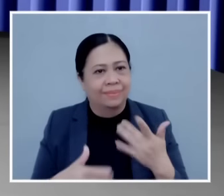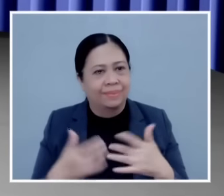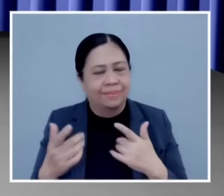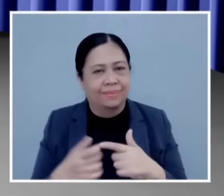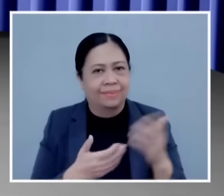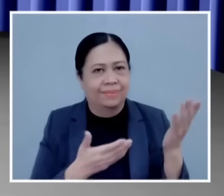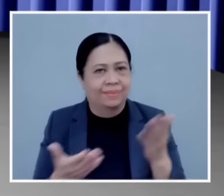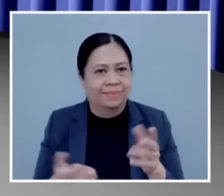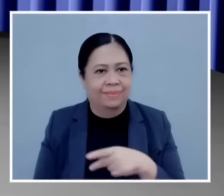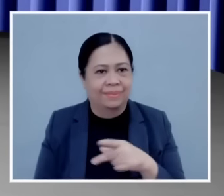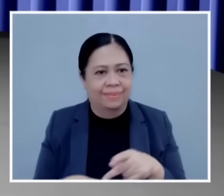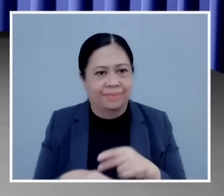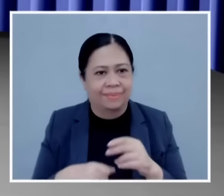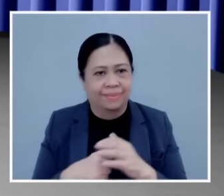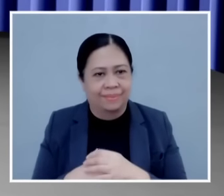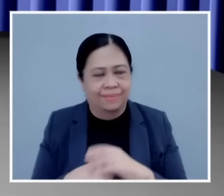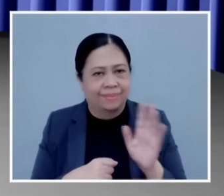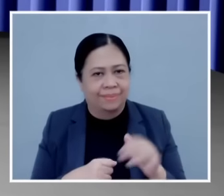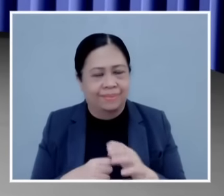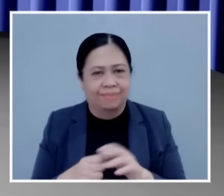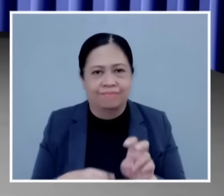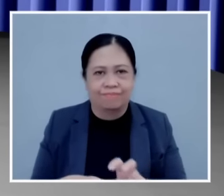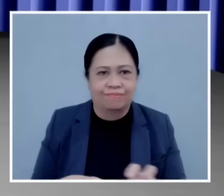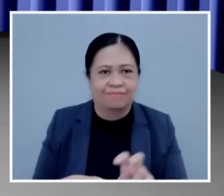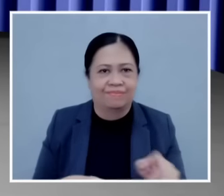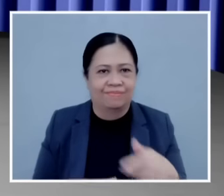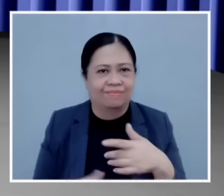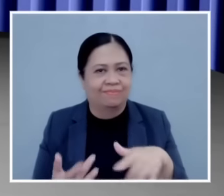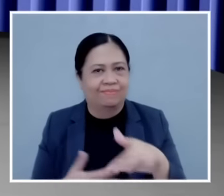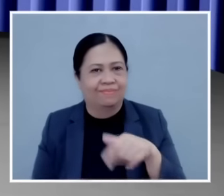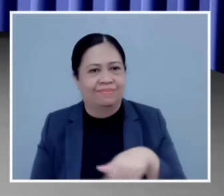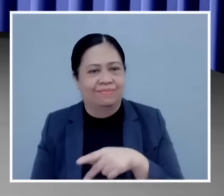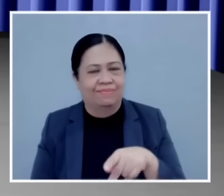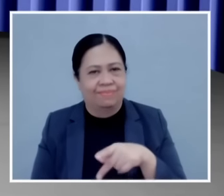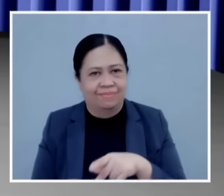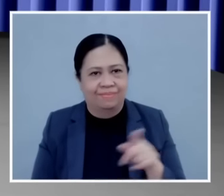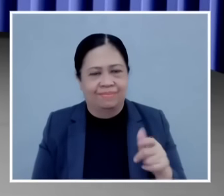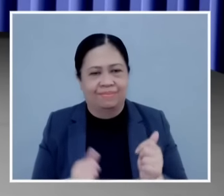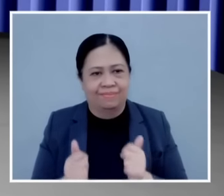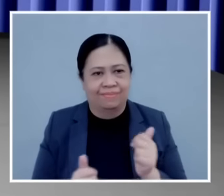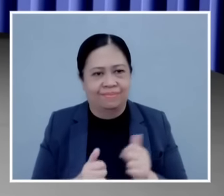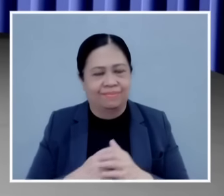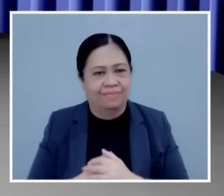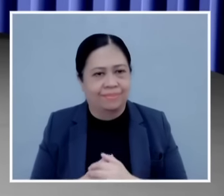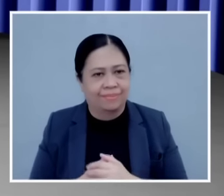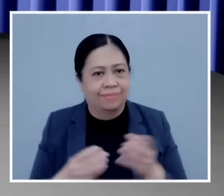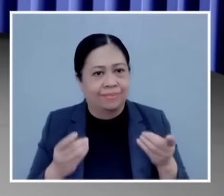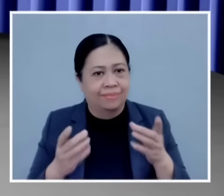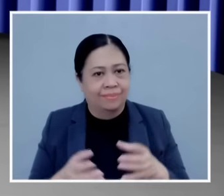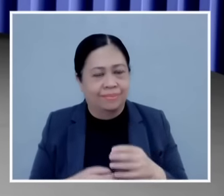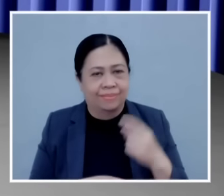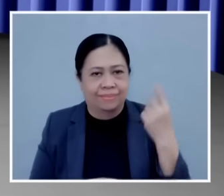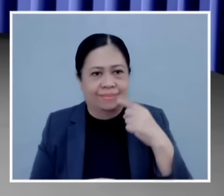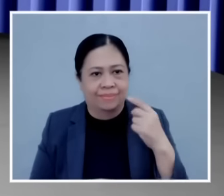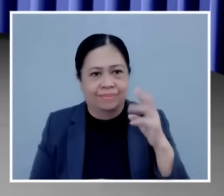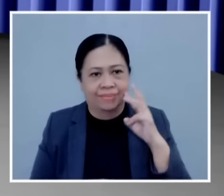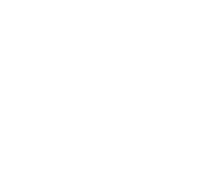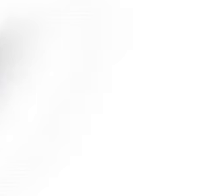sa Pilipinas at maging tour guide ng co-stars niyang sina Catherine Newton, Cole Sprouse at director na si Zelda